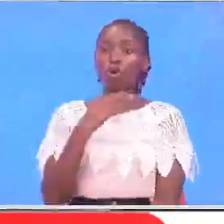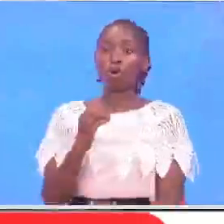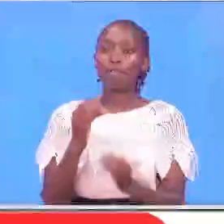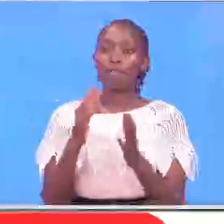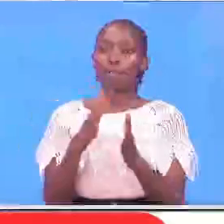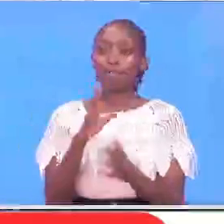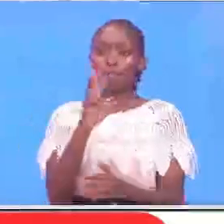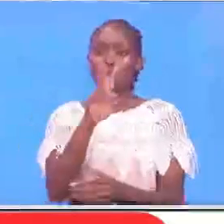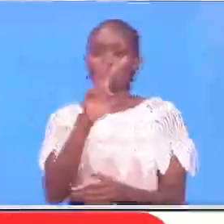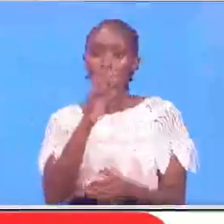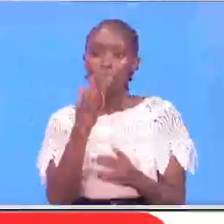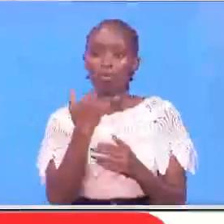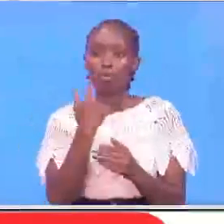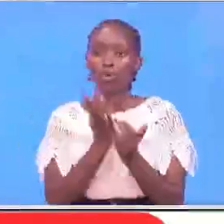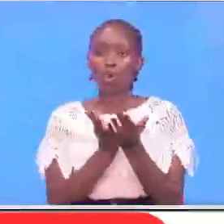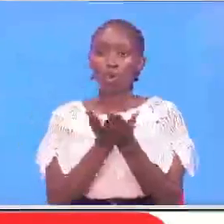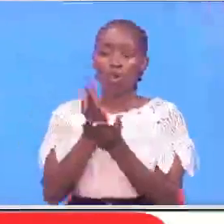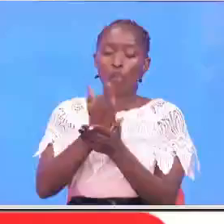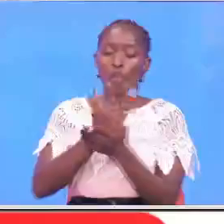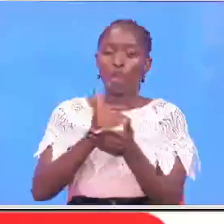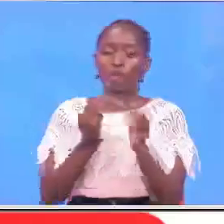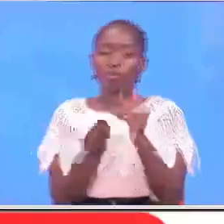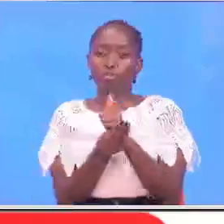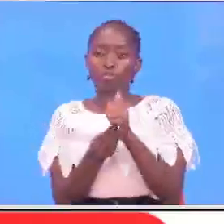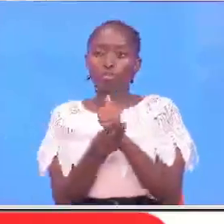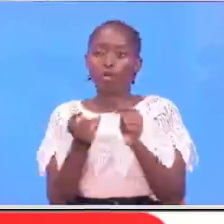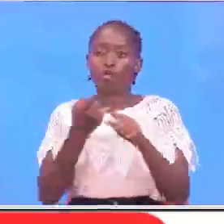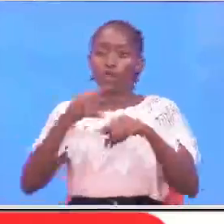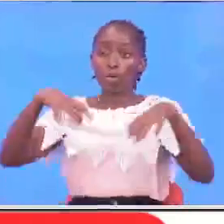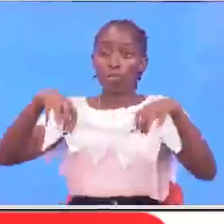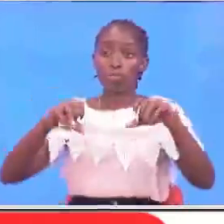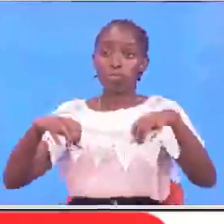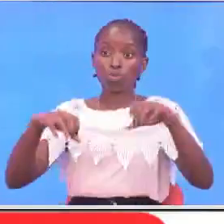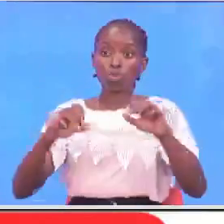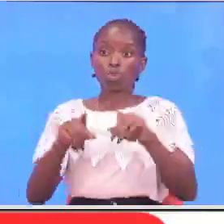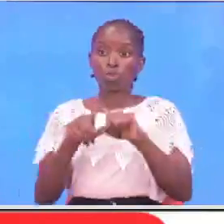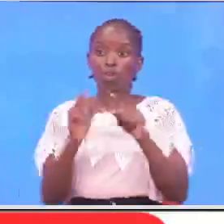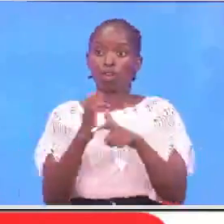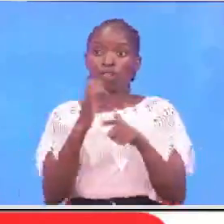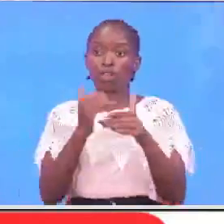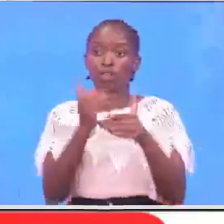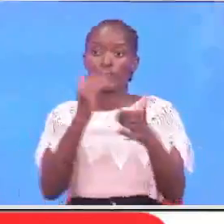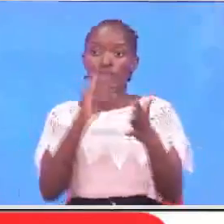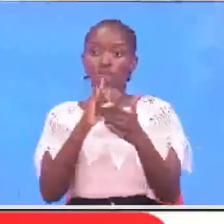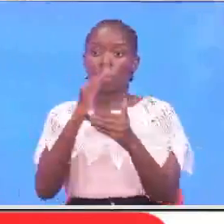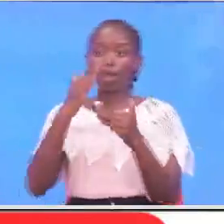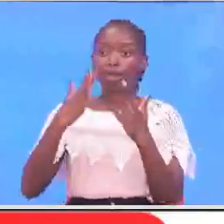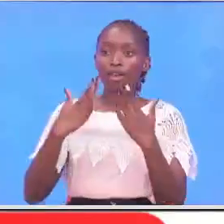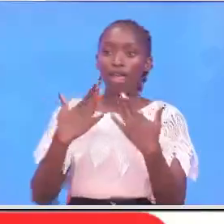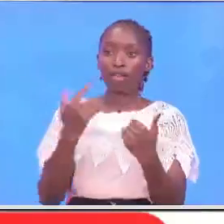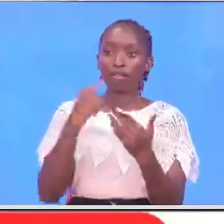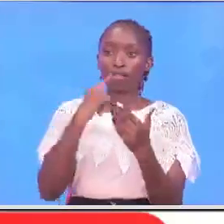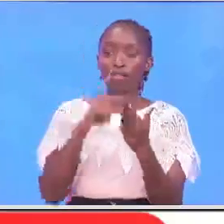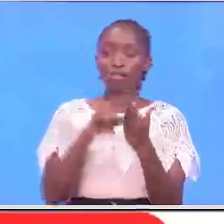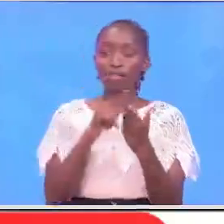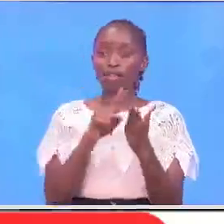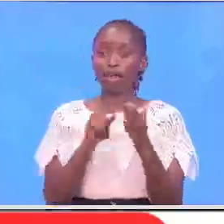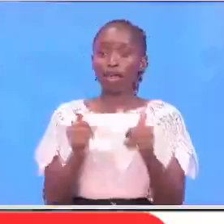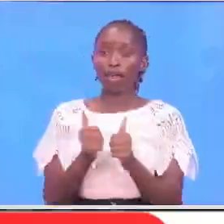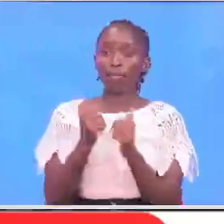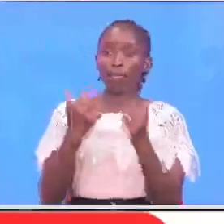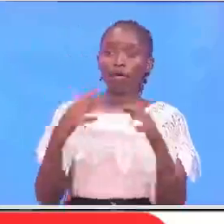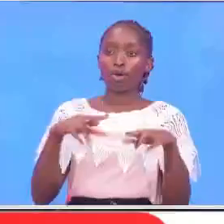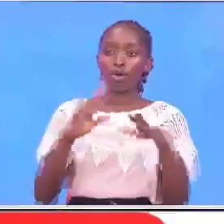wamekuwa kichukua hongo kutoka kwa waendeshaji pikipiki, lakini kabla ya msako kukamilika ipasavyo. Barabara ya kutoka eneo